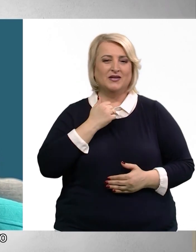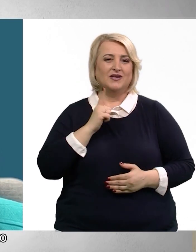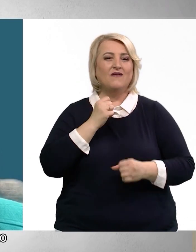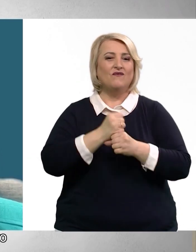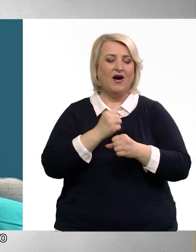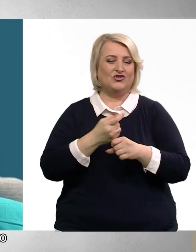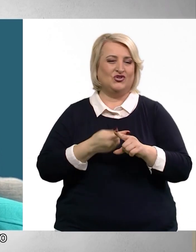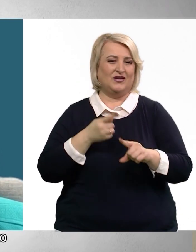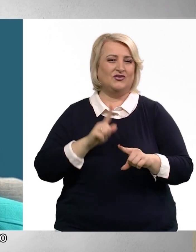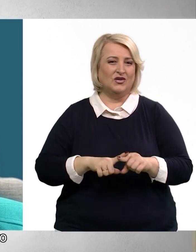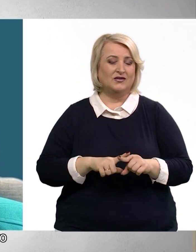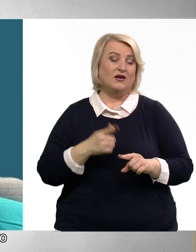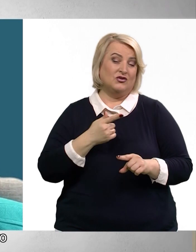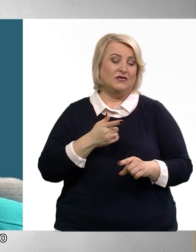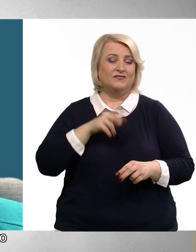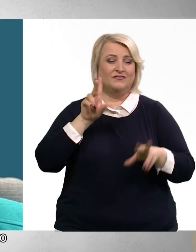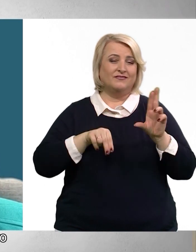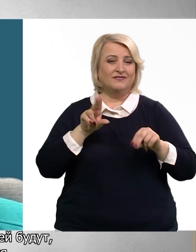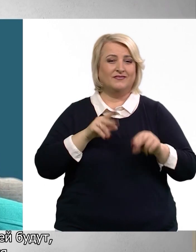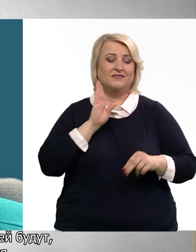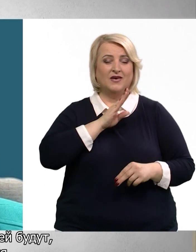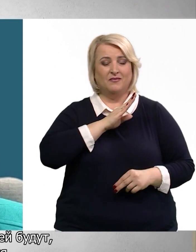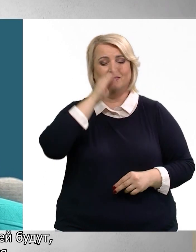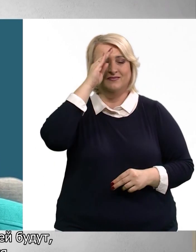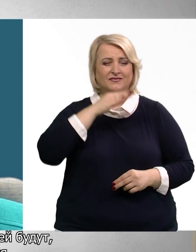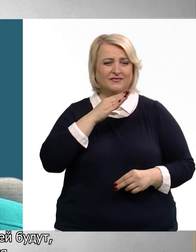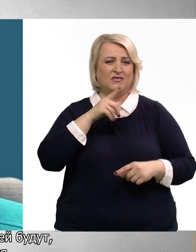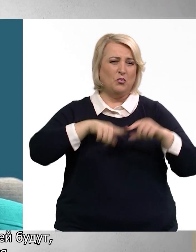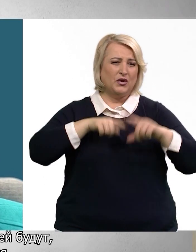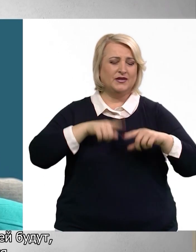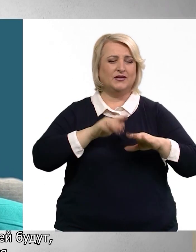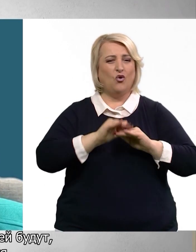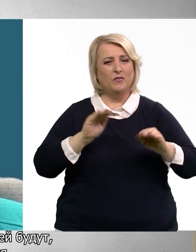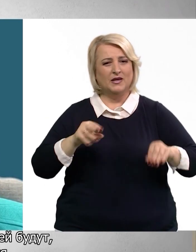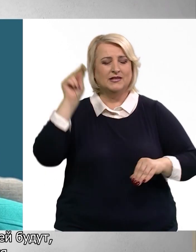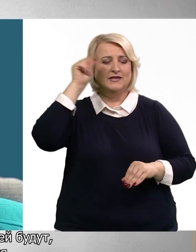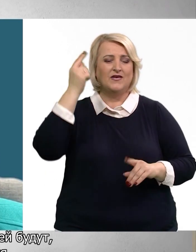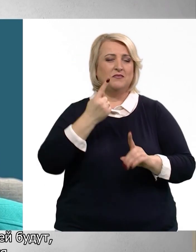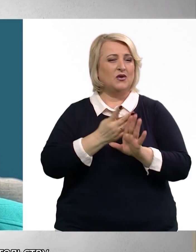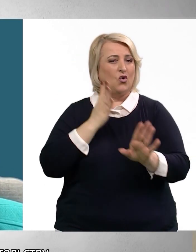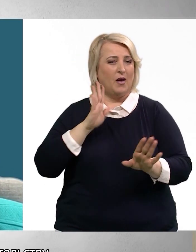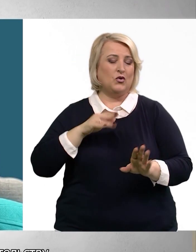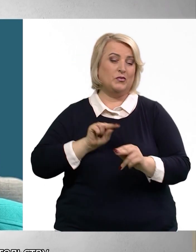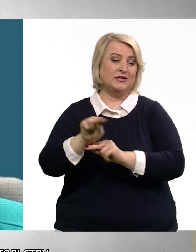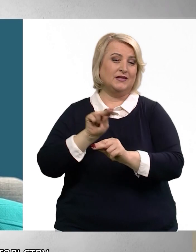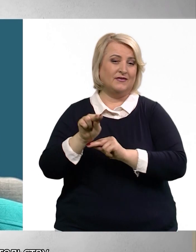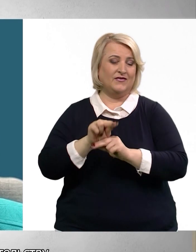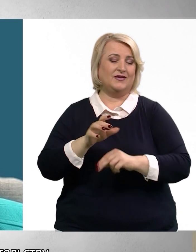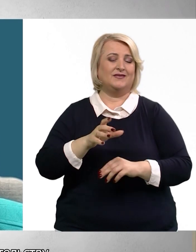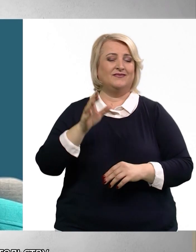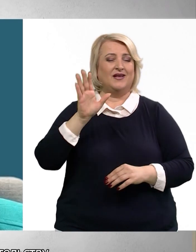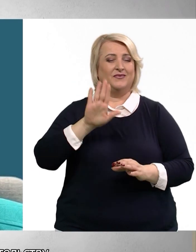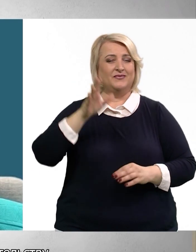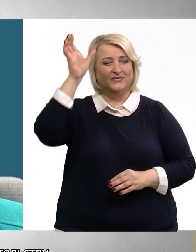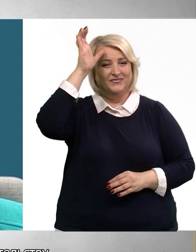vă mulțumim că faceți aceste lucruri și sperăm cât mai mulți părinți și copii să învețe în primul rând și apoi să învețe